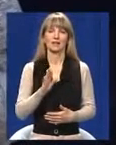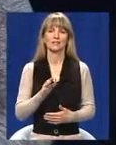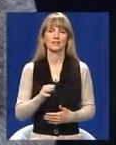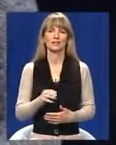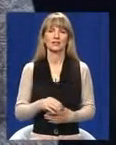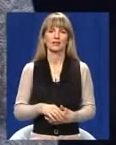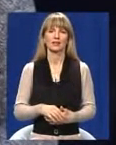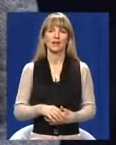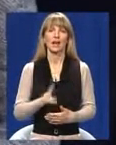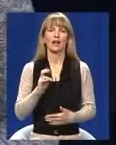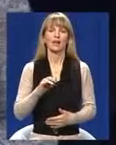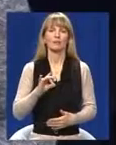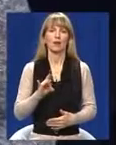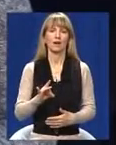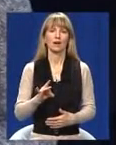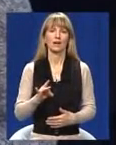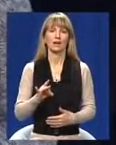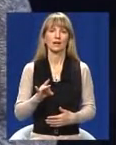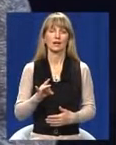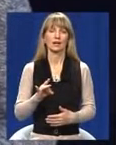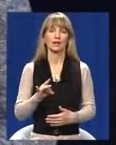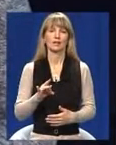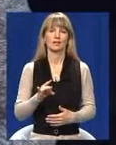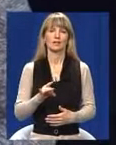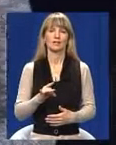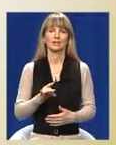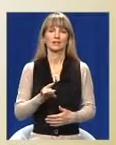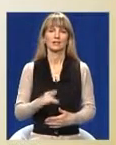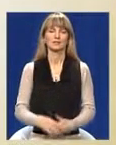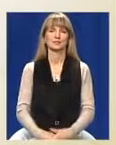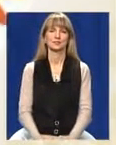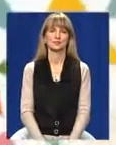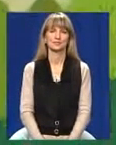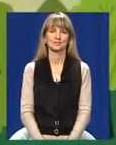боятся. Карман – потопить корабль.